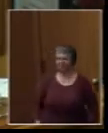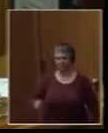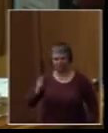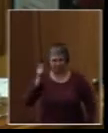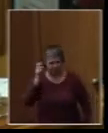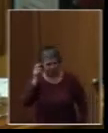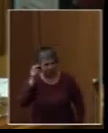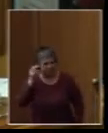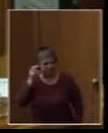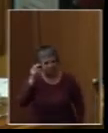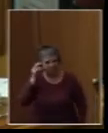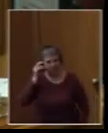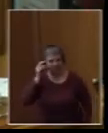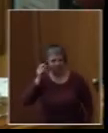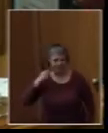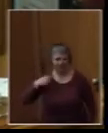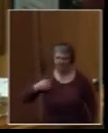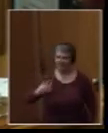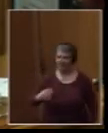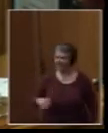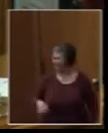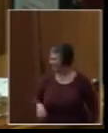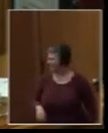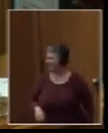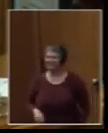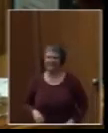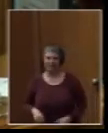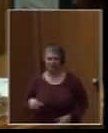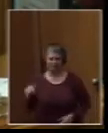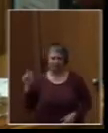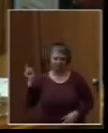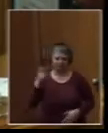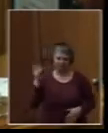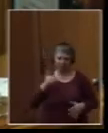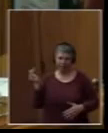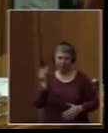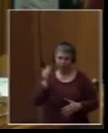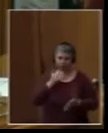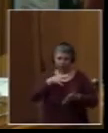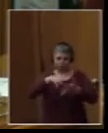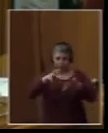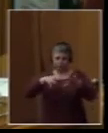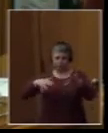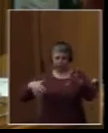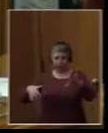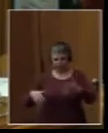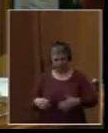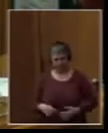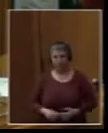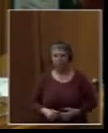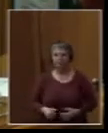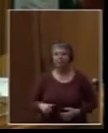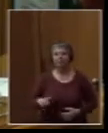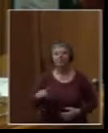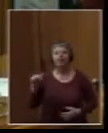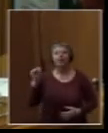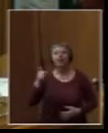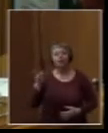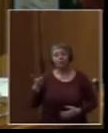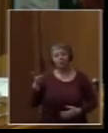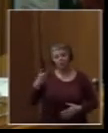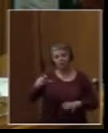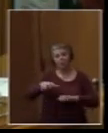Συγγνώμη, ναι, έχετε δίκιο. Δεν πήρα υπόψη τους διερμηνείς της νοηματικής. Η